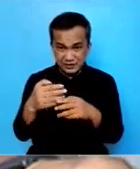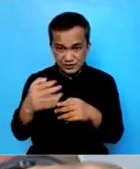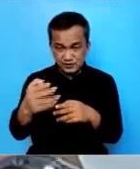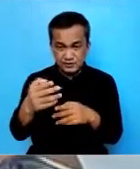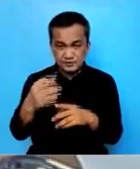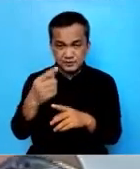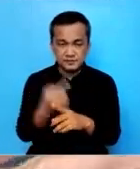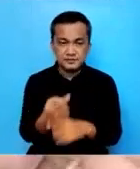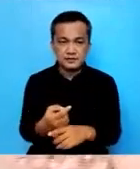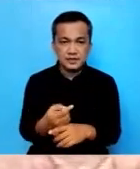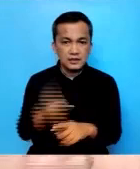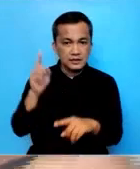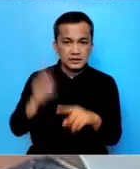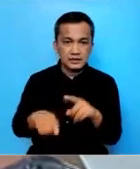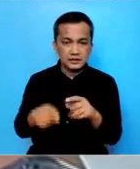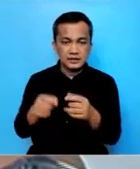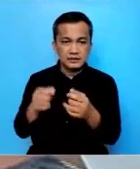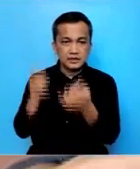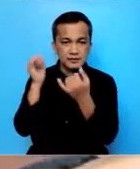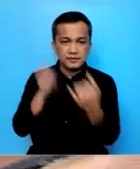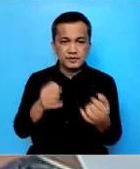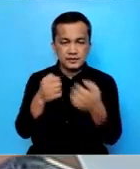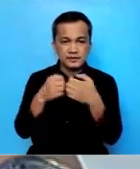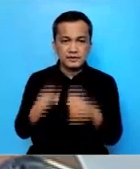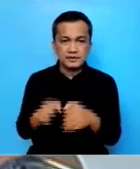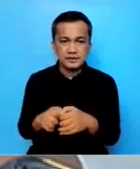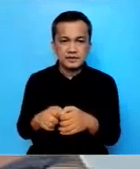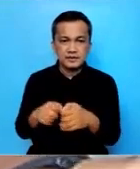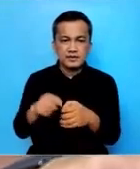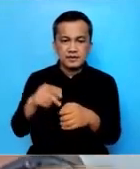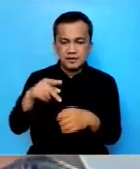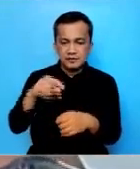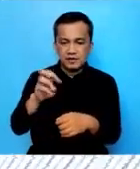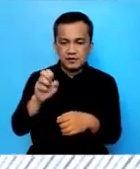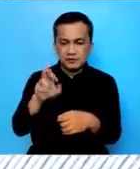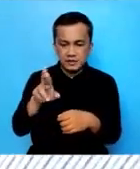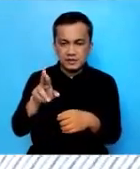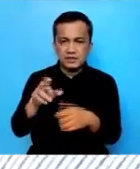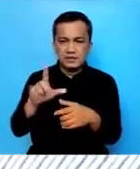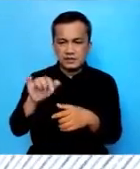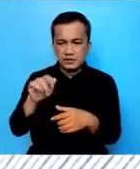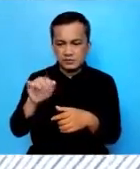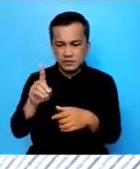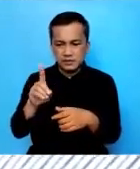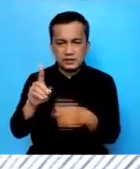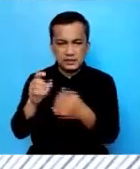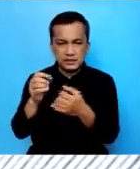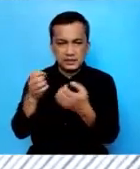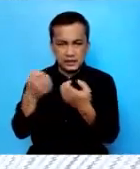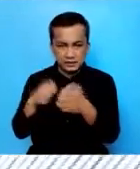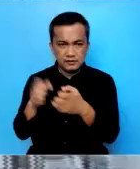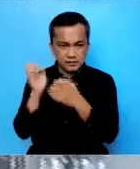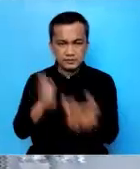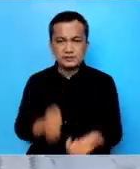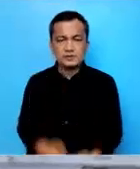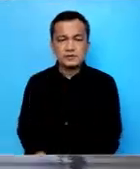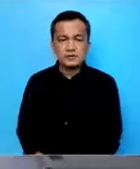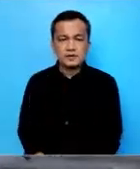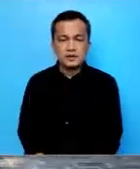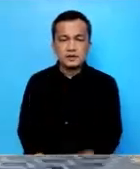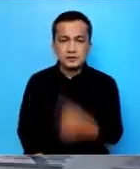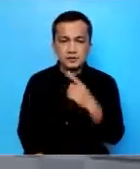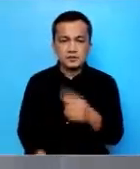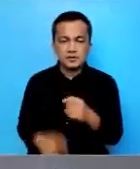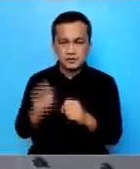cannot import egg, you can only import powder egg or liquid egg. Kaya panawagan nila, magbigay na ng subsidiya